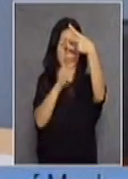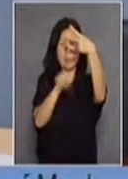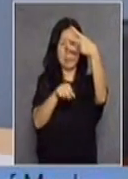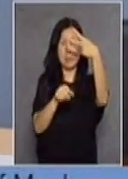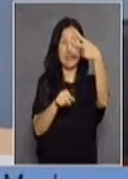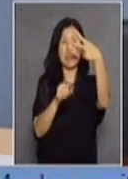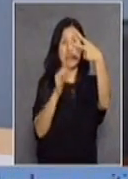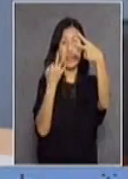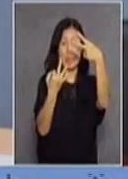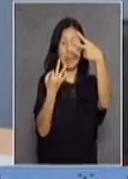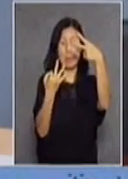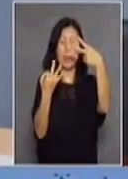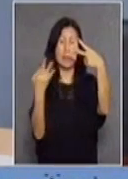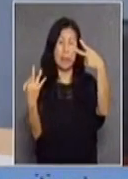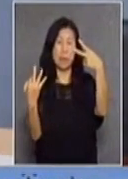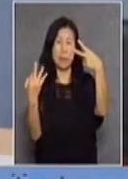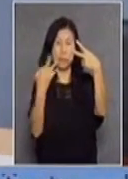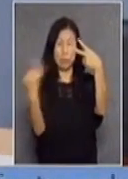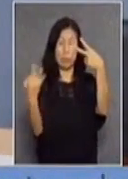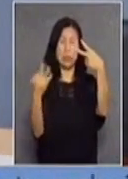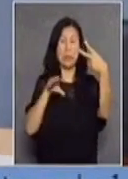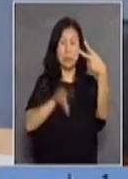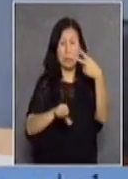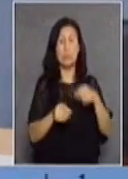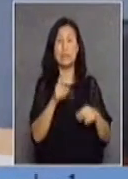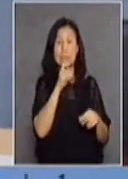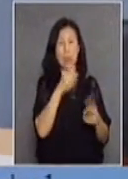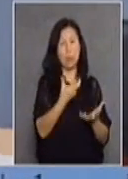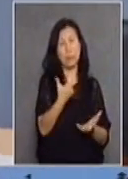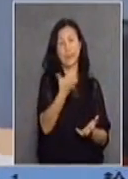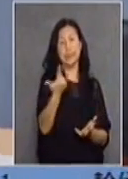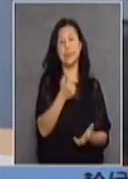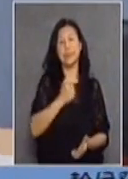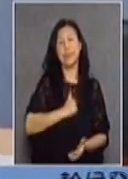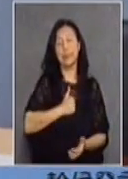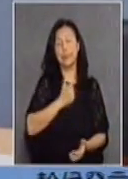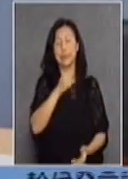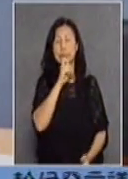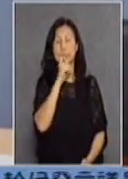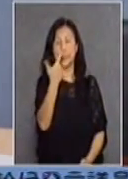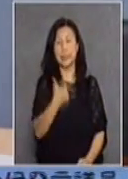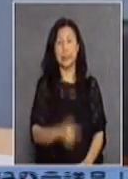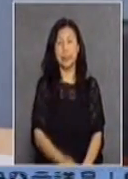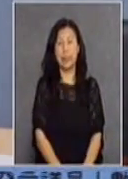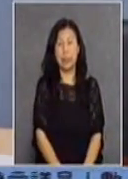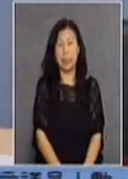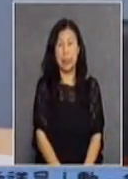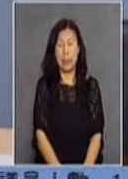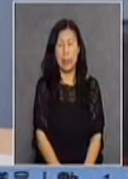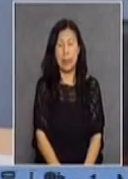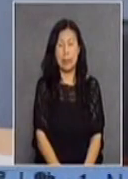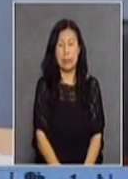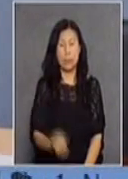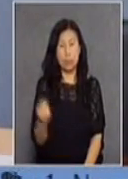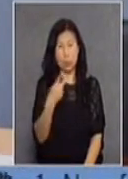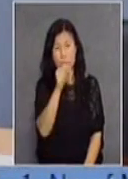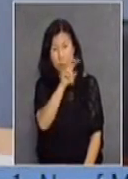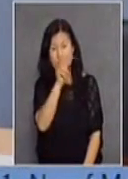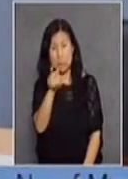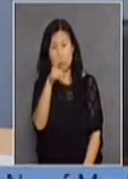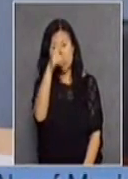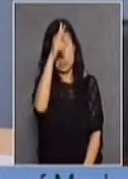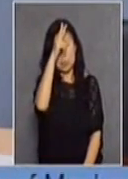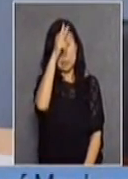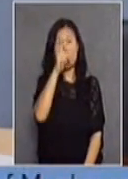12333億，咁佢真係夠錢。咁跟住佢就講啦，佢話再看看政府坐擁的